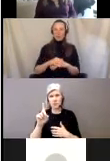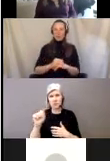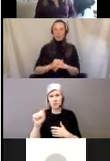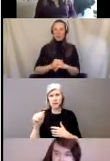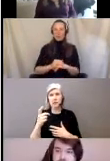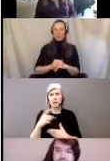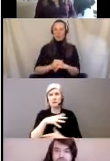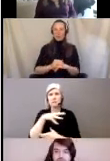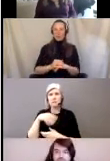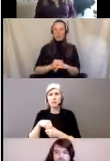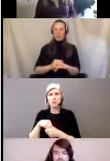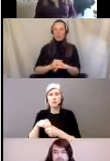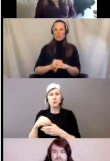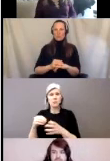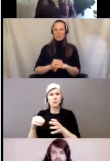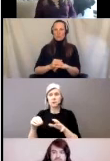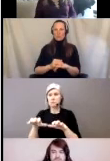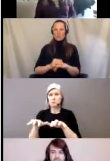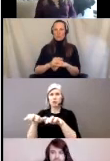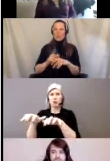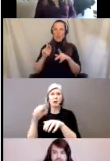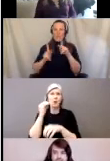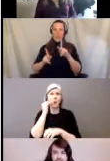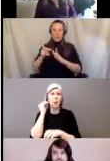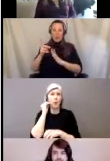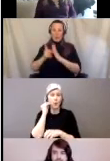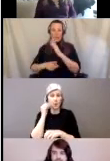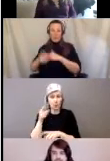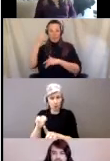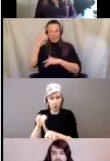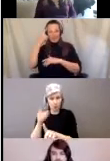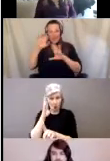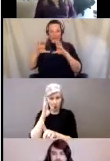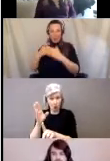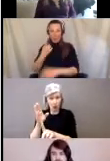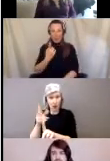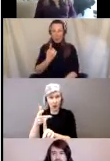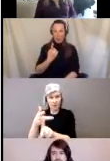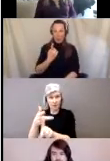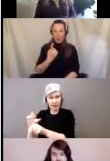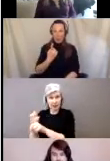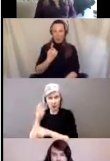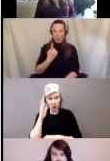Que les gens qui ont une déficience intellectuelle, ça serait groupe 1. Ensuite, les gens qui habitent dans